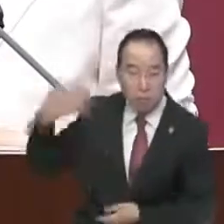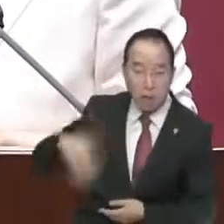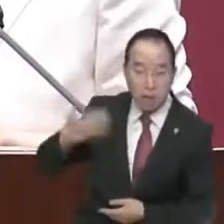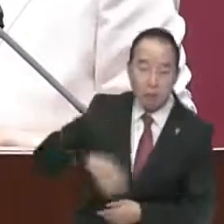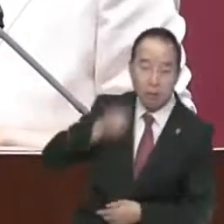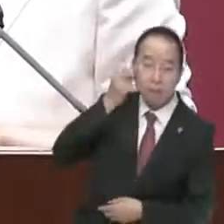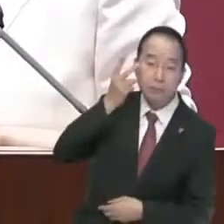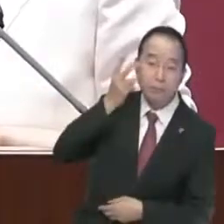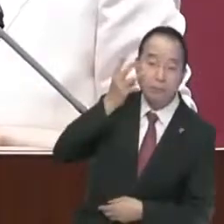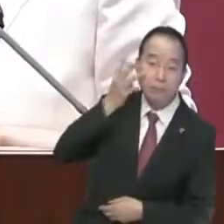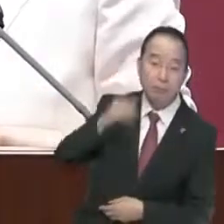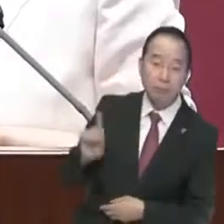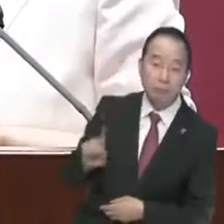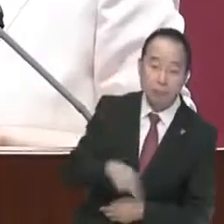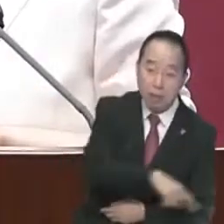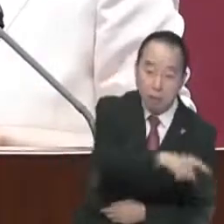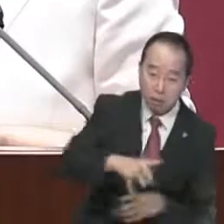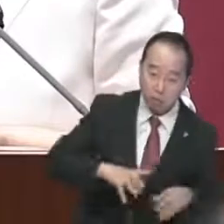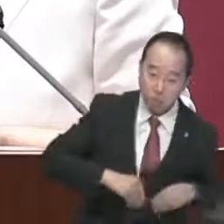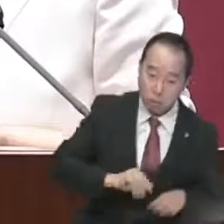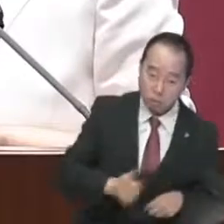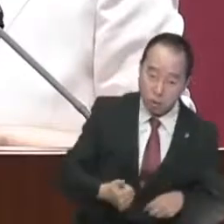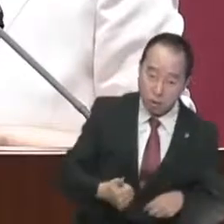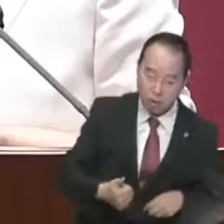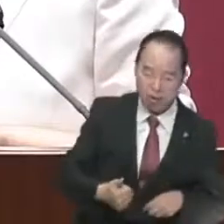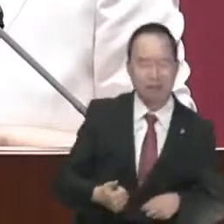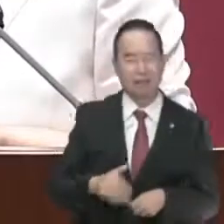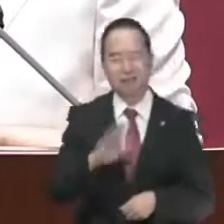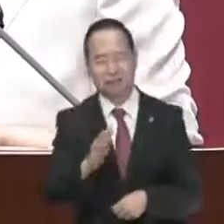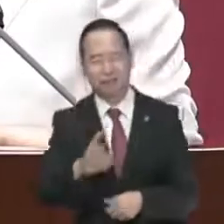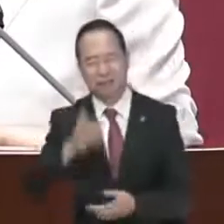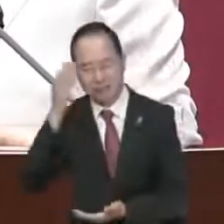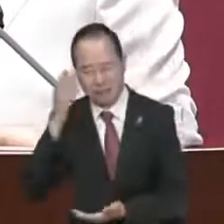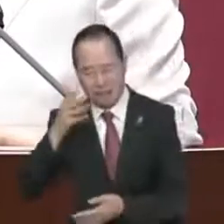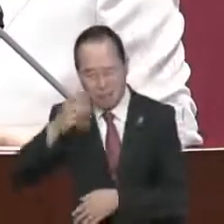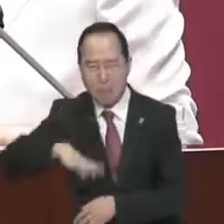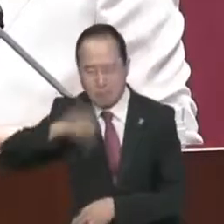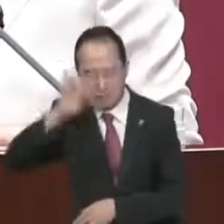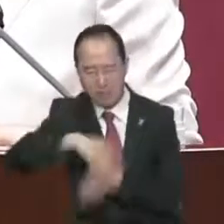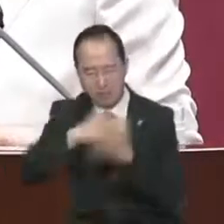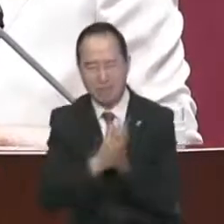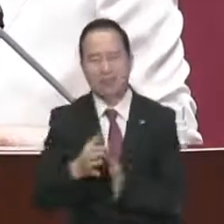빨리 지급하자. 그러려면 전 국민에게 드리고 그 대신